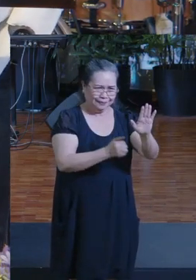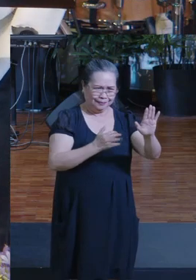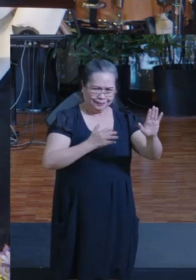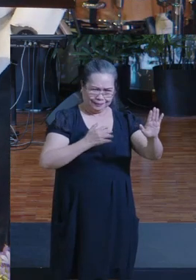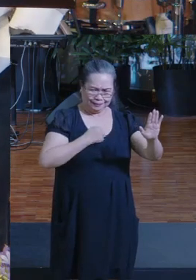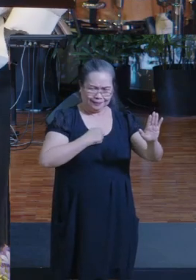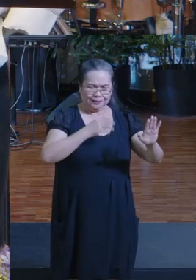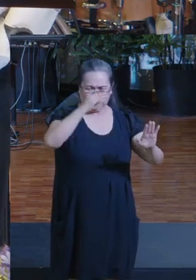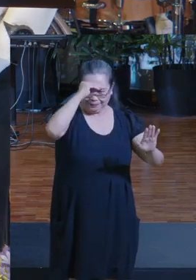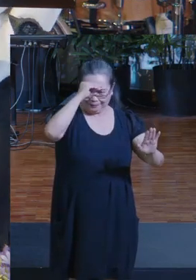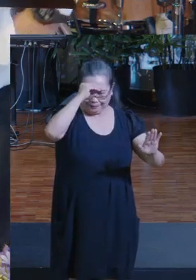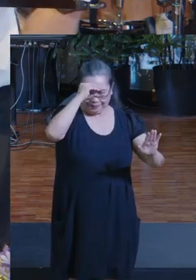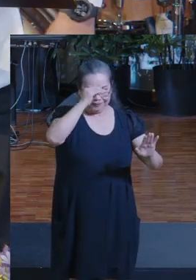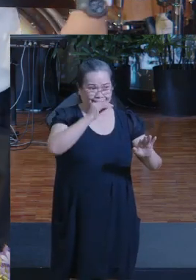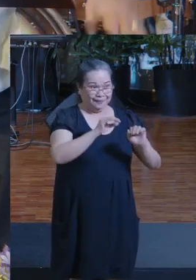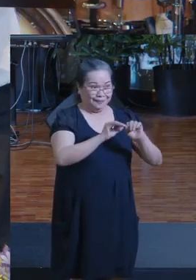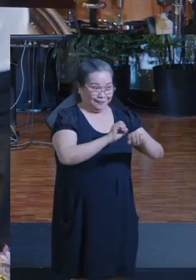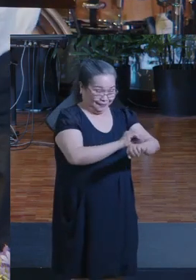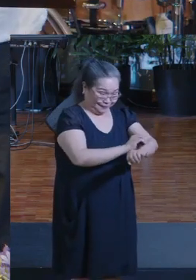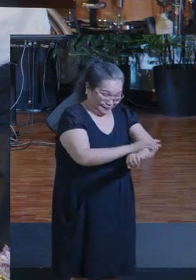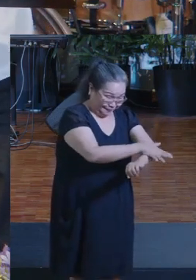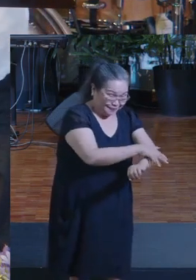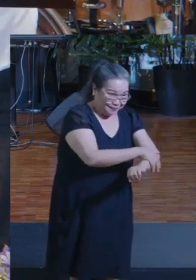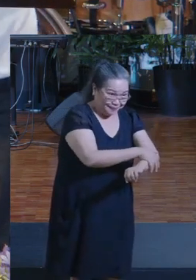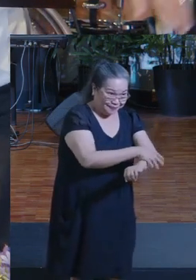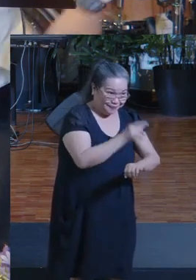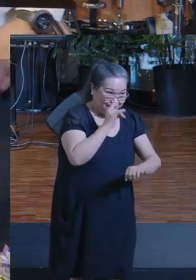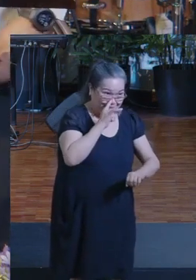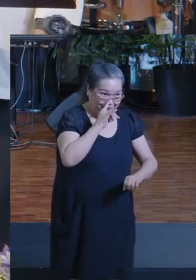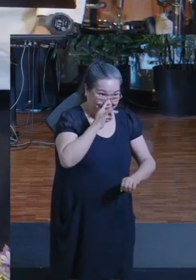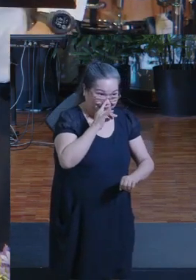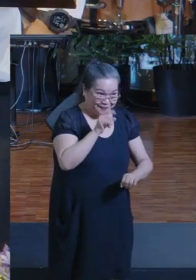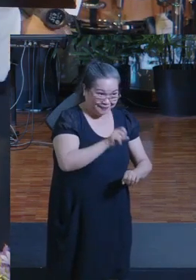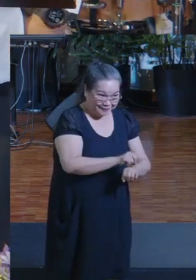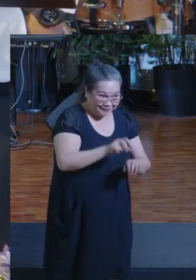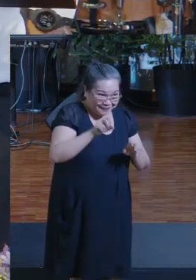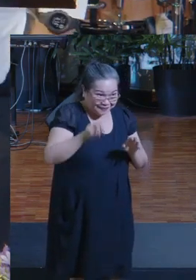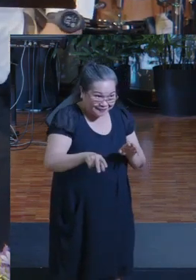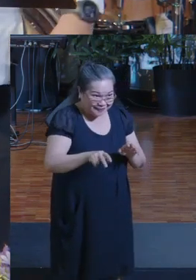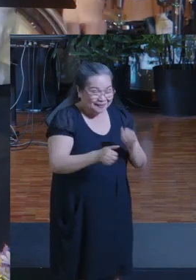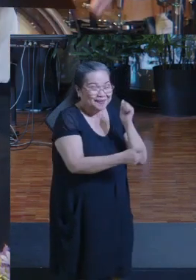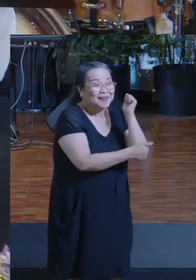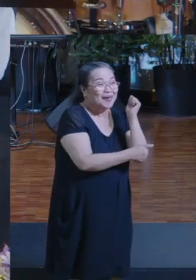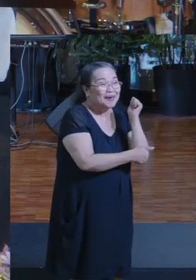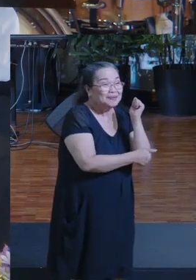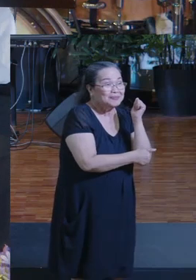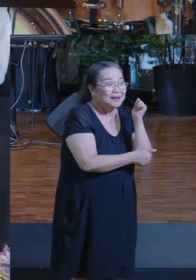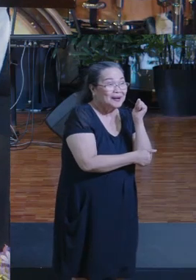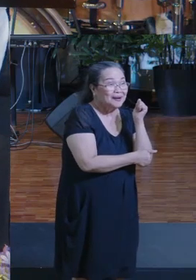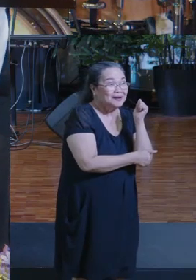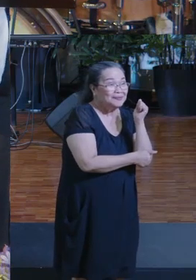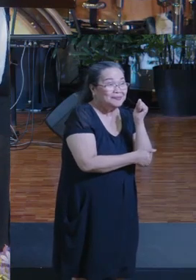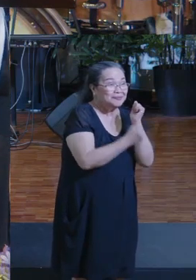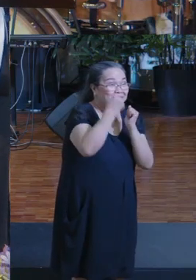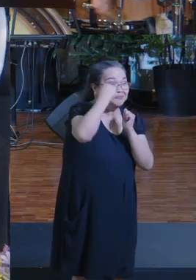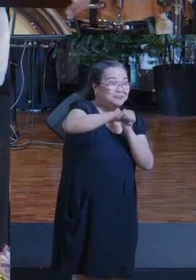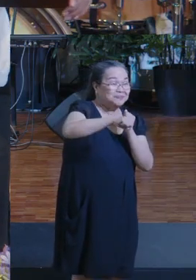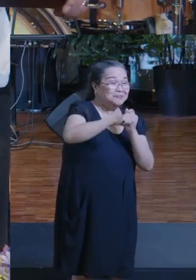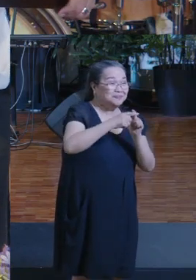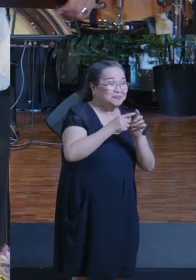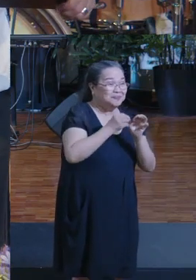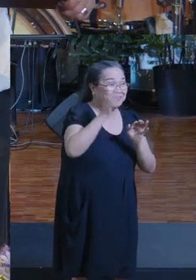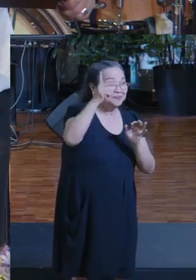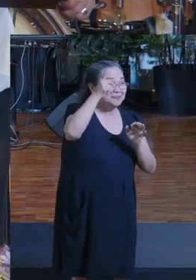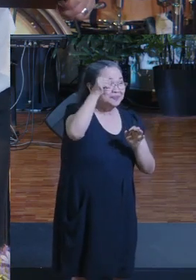boy, si Ishmael, and because of your slave woman, si Hagar. So alam na natin na sobra talaga mag-backslide si Abraham,